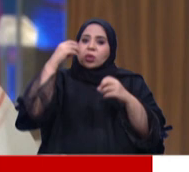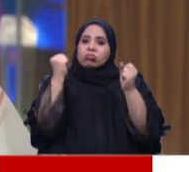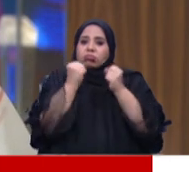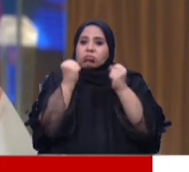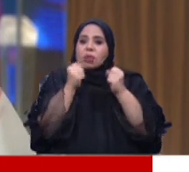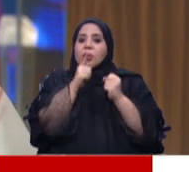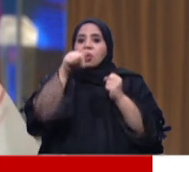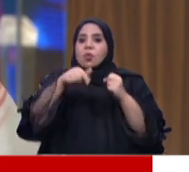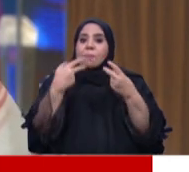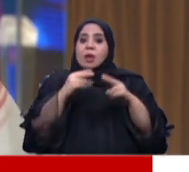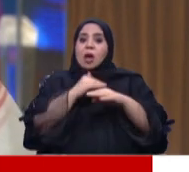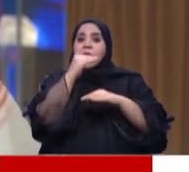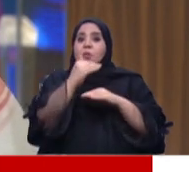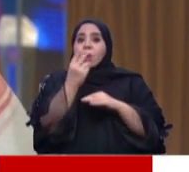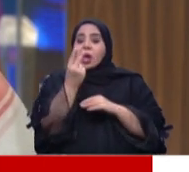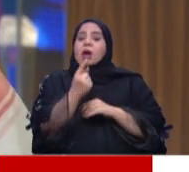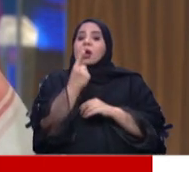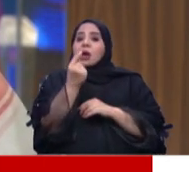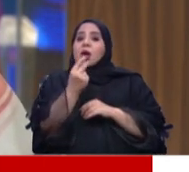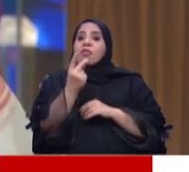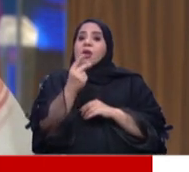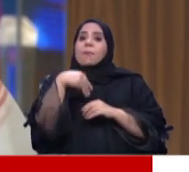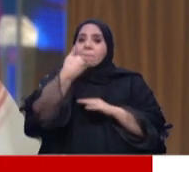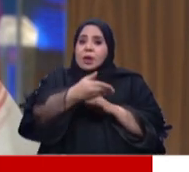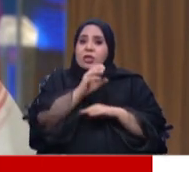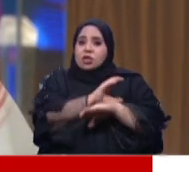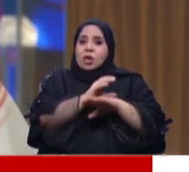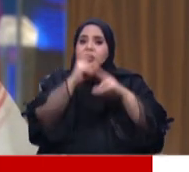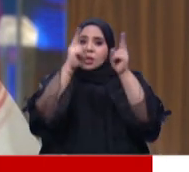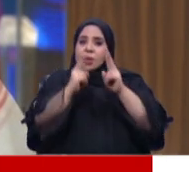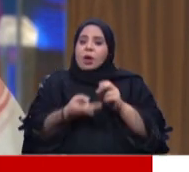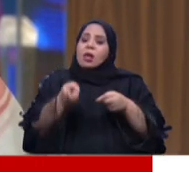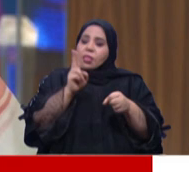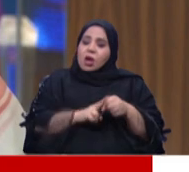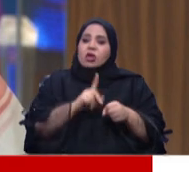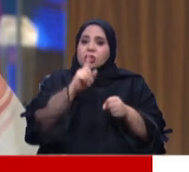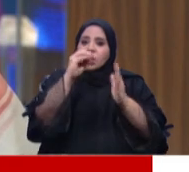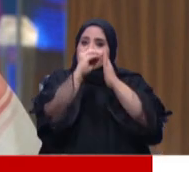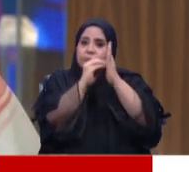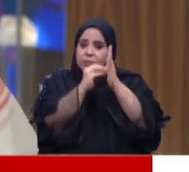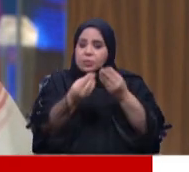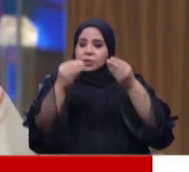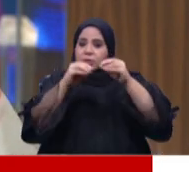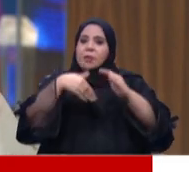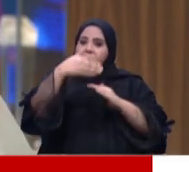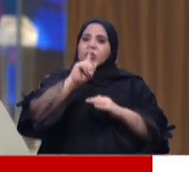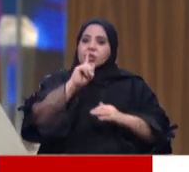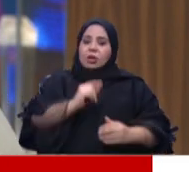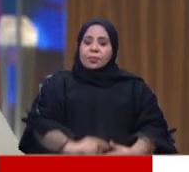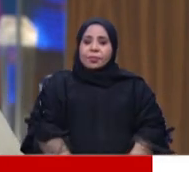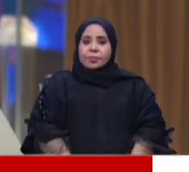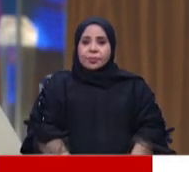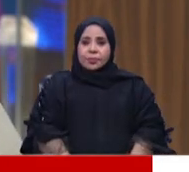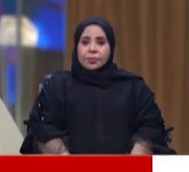كمرحلة أولى، وإن شاء الله سيتم إدراج مجموعة من الأجهزة الكهربائية منخفضة الجهد إليها في مراحل لاحقة إن شاء الله.